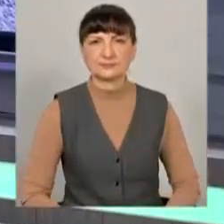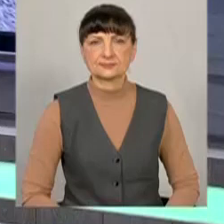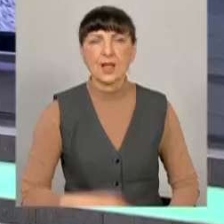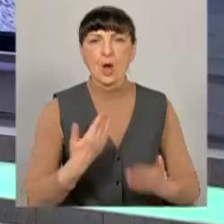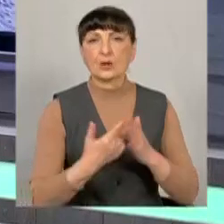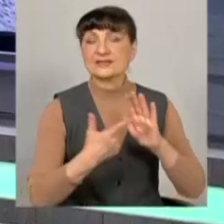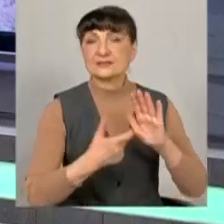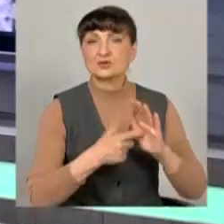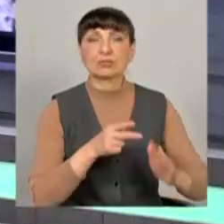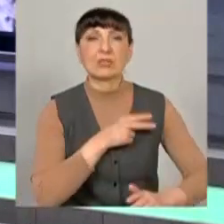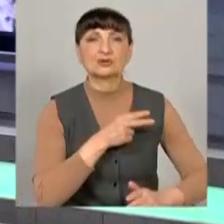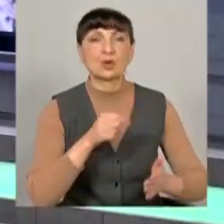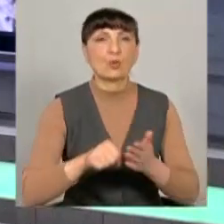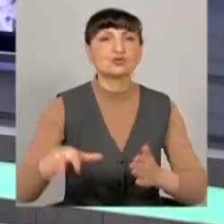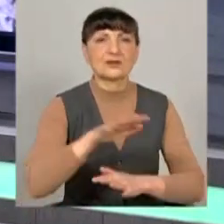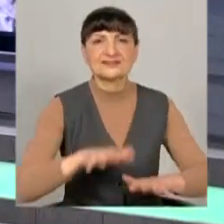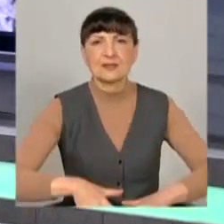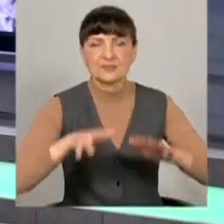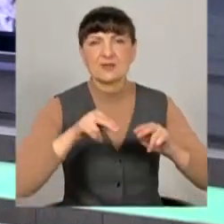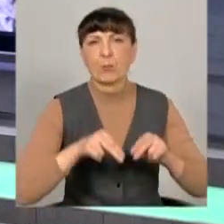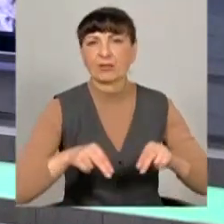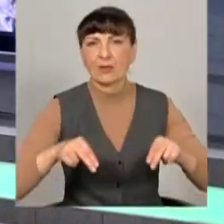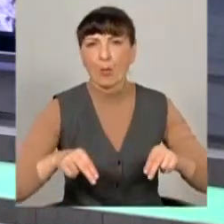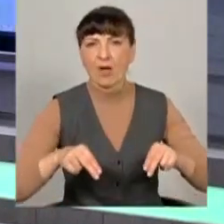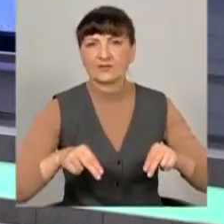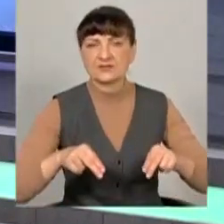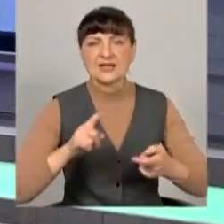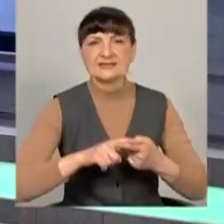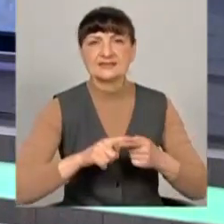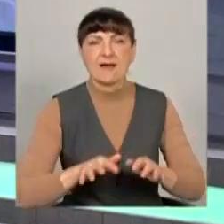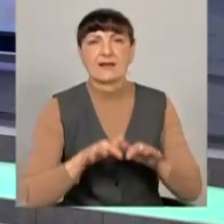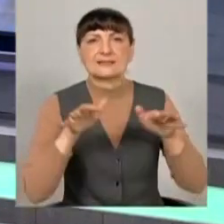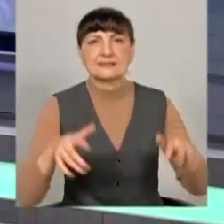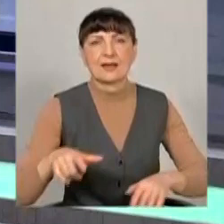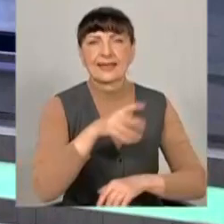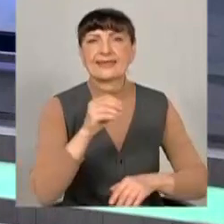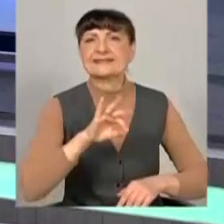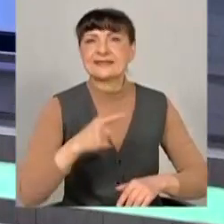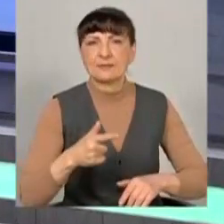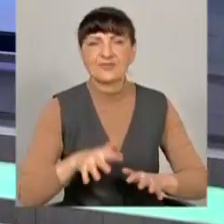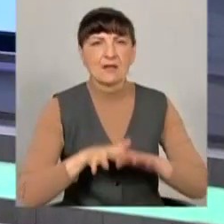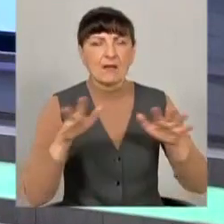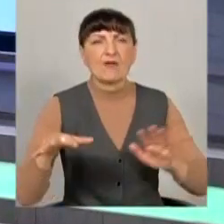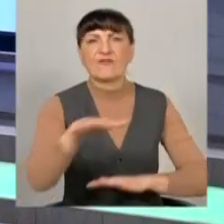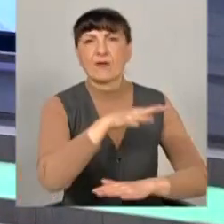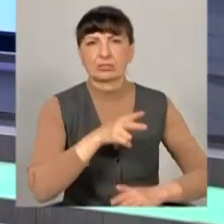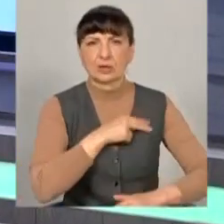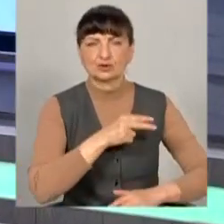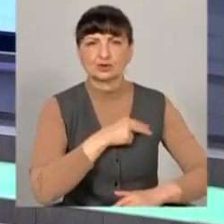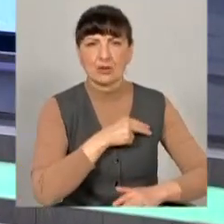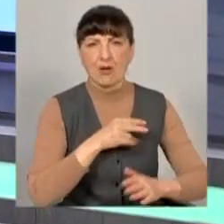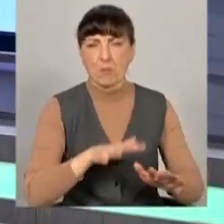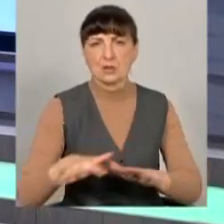Около 700 дачных участков затопило в Петропавловске из-за разлива реки Исиль. Талые воды зашли в несколько дачных